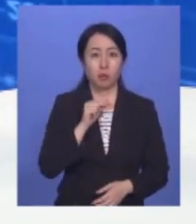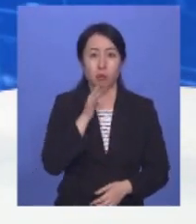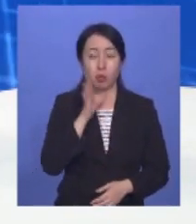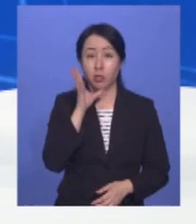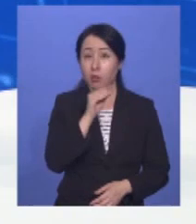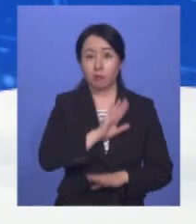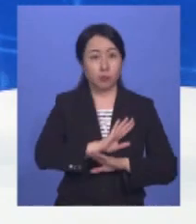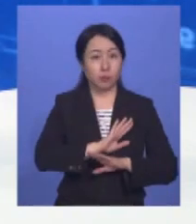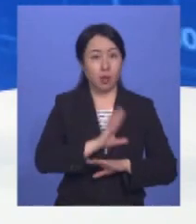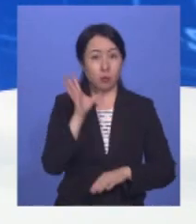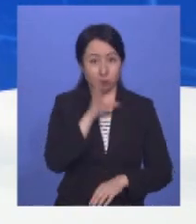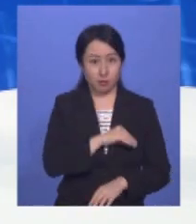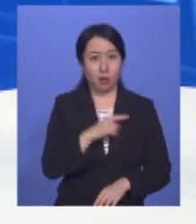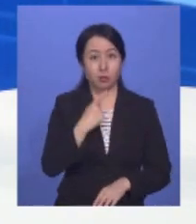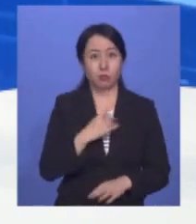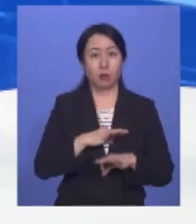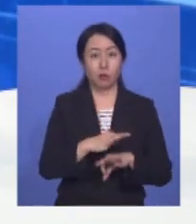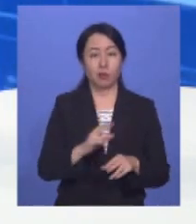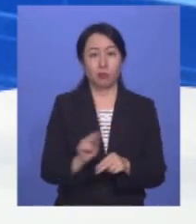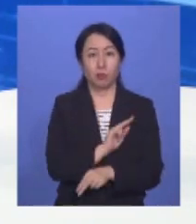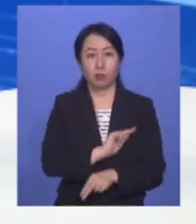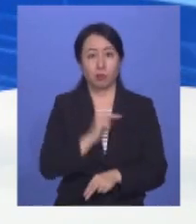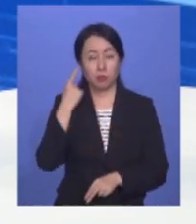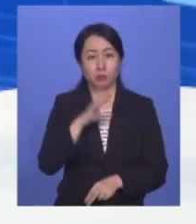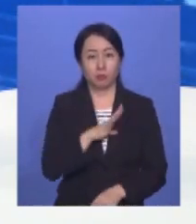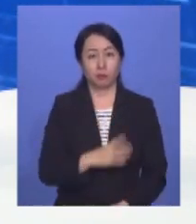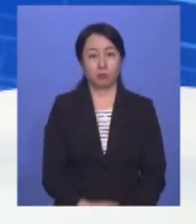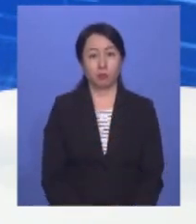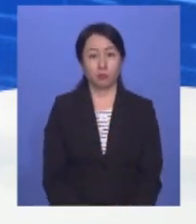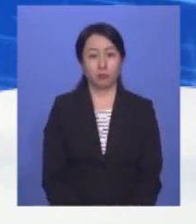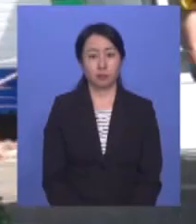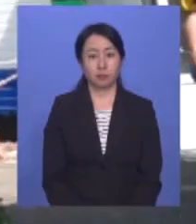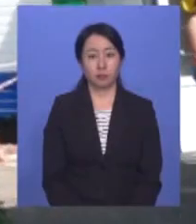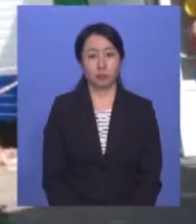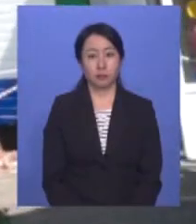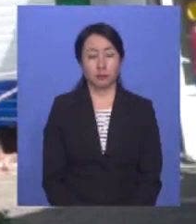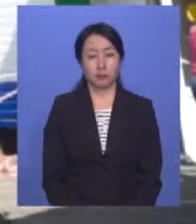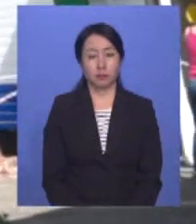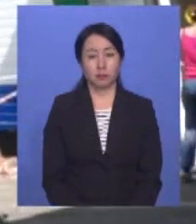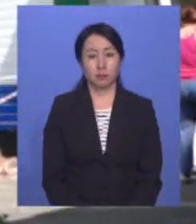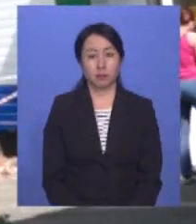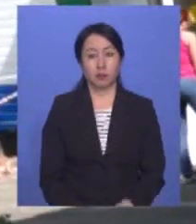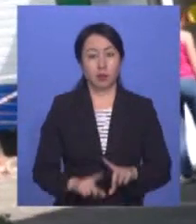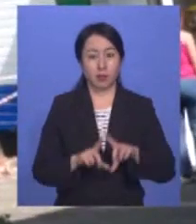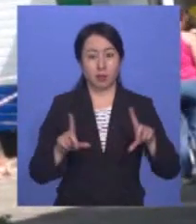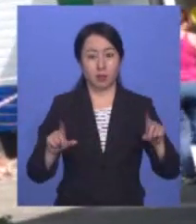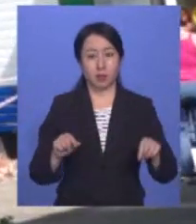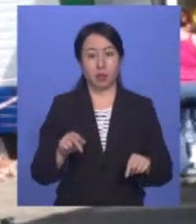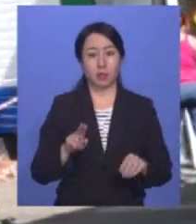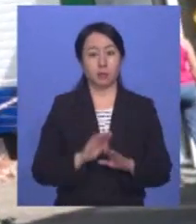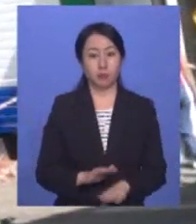большинстве в срок успевают. Как проходят ремонтные работы, узнавал Илья Кудряков. Это здание